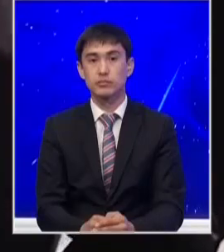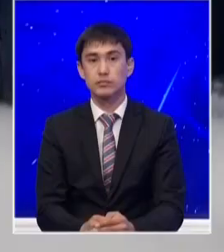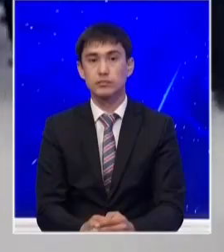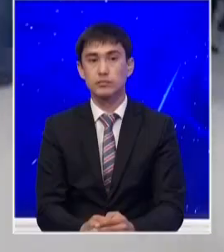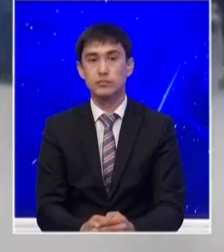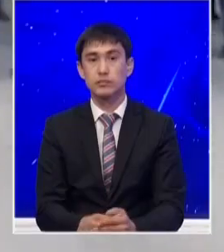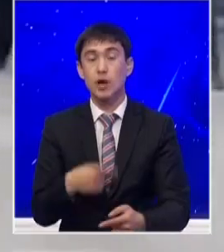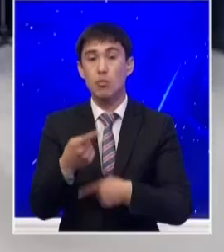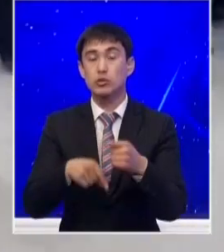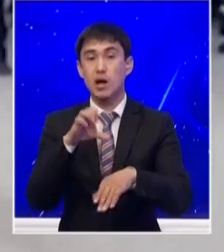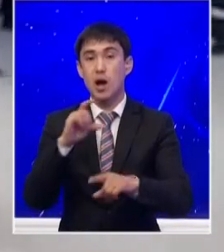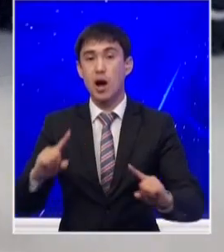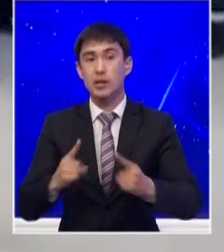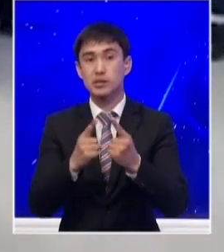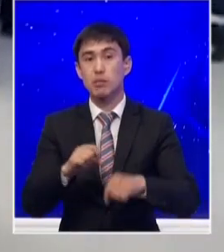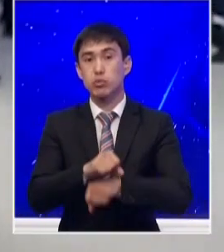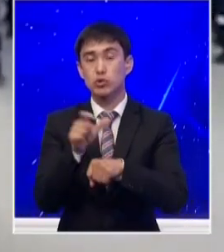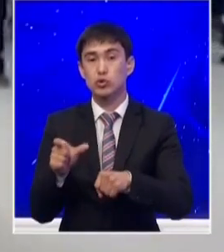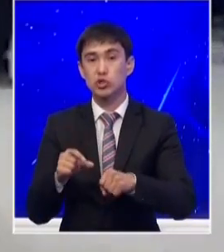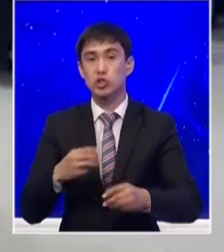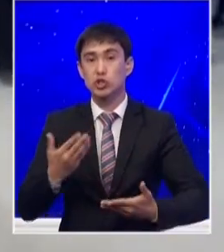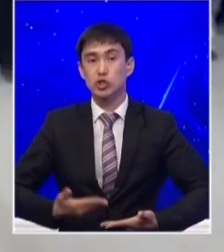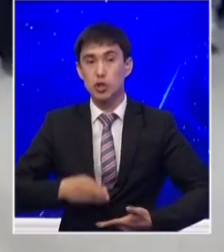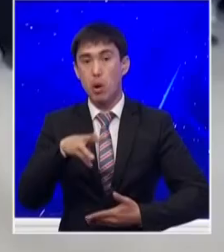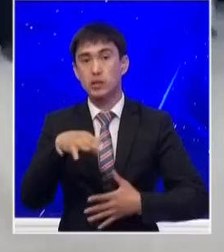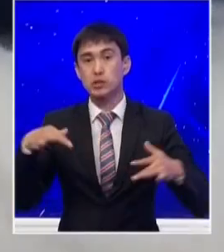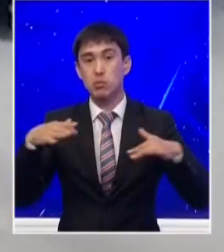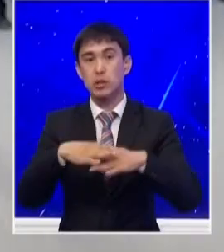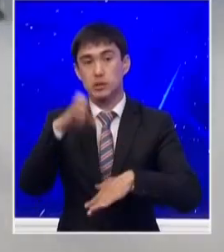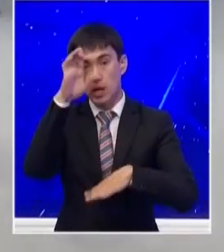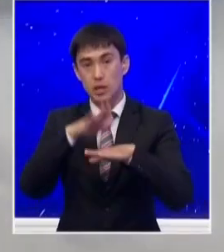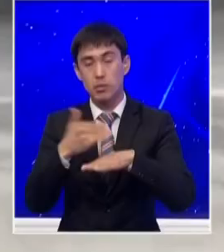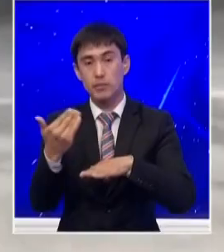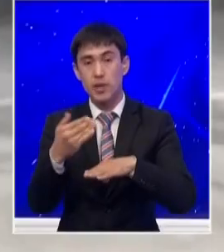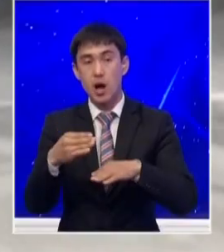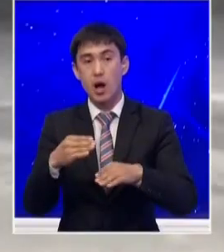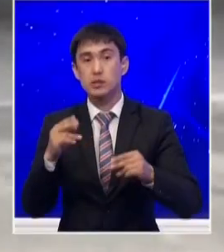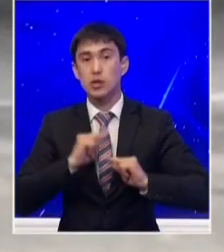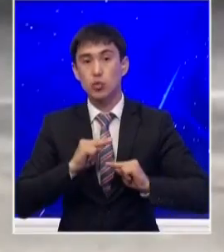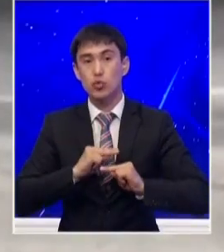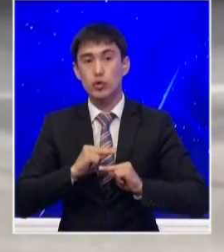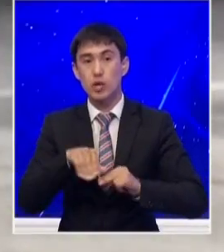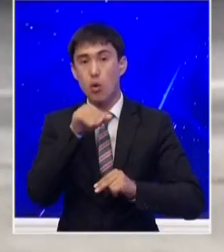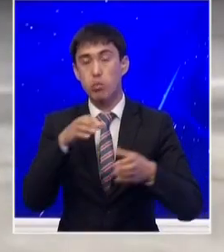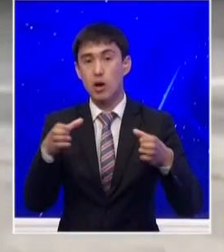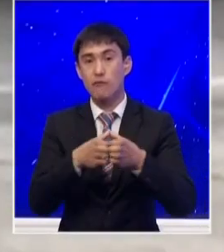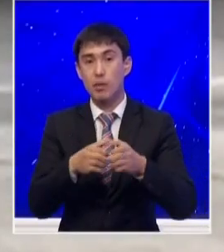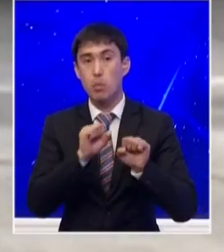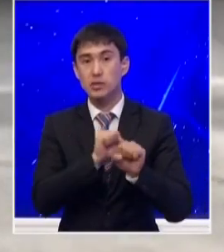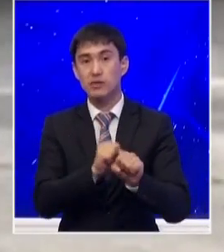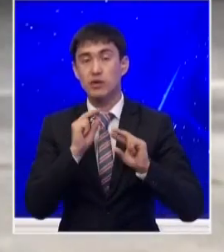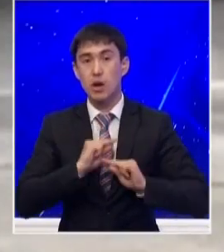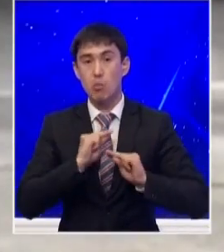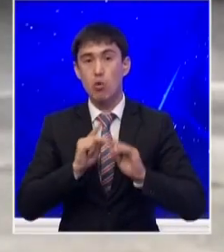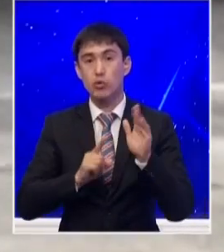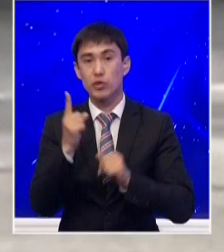после ареста протестующих жителей Мангистау собрались перед зданием акимата а сотрудники профильных компаний приостановили